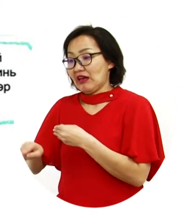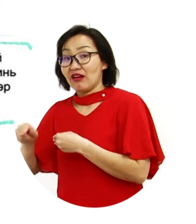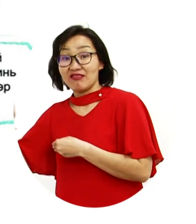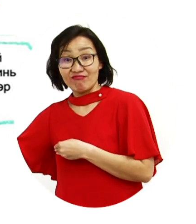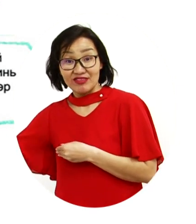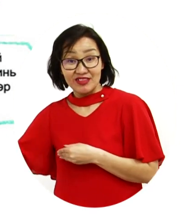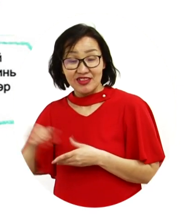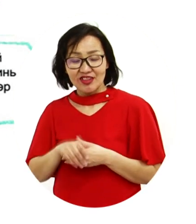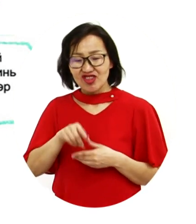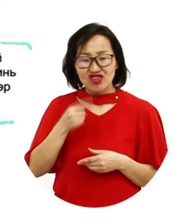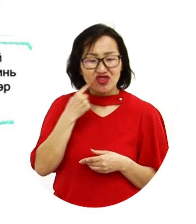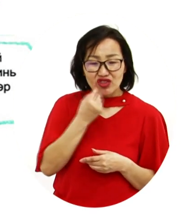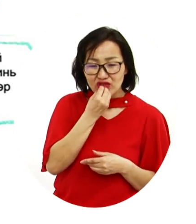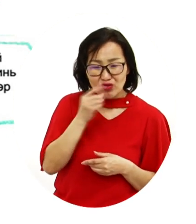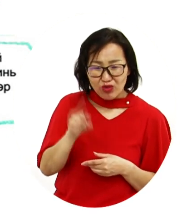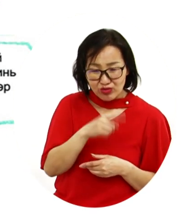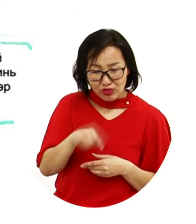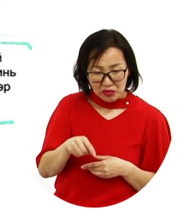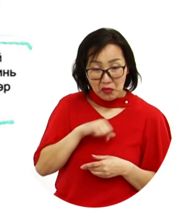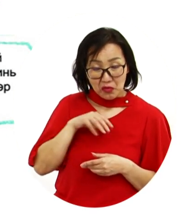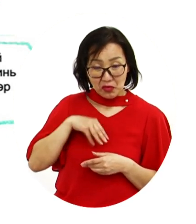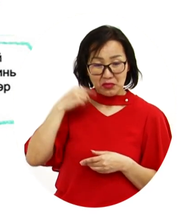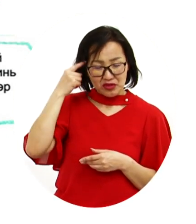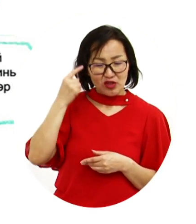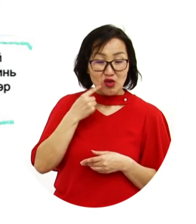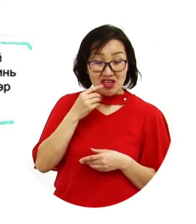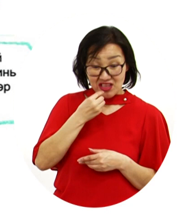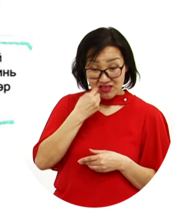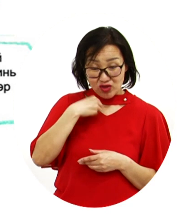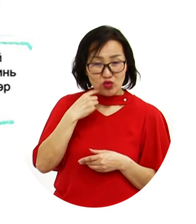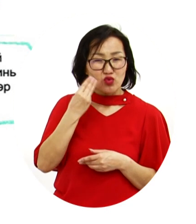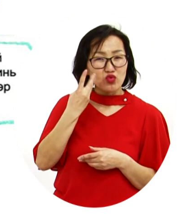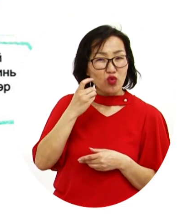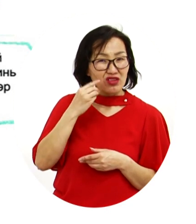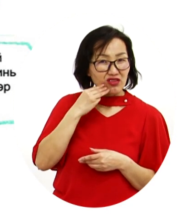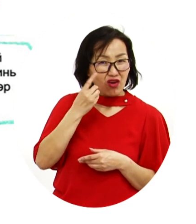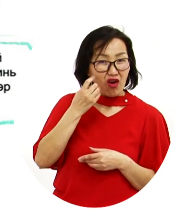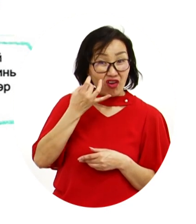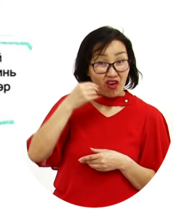явсан бол жихэр идэж болохгүй гэдгийг мэддэг. Бас шүтчин